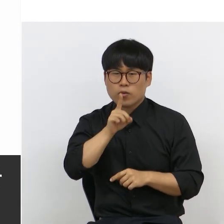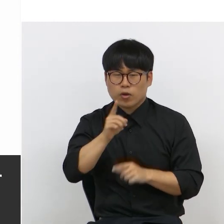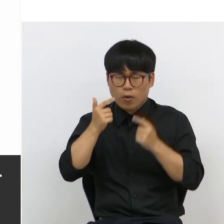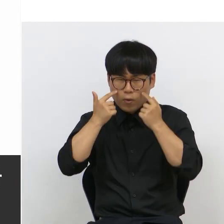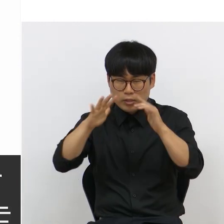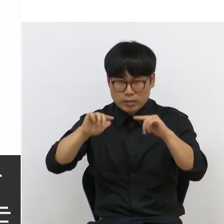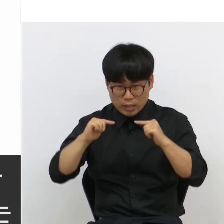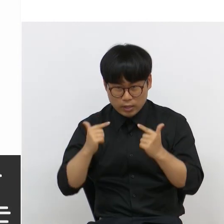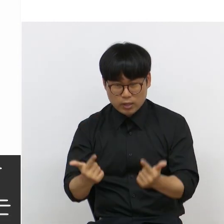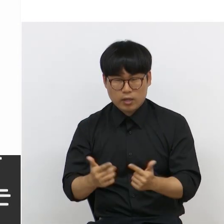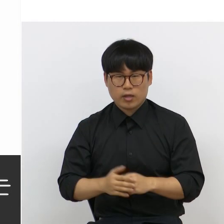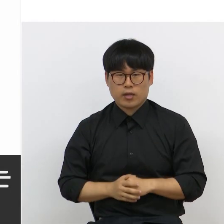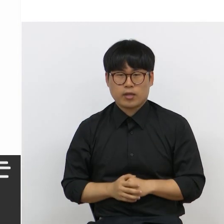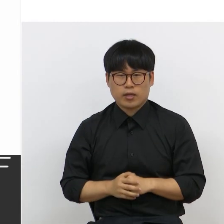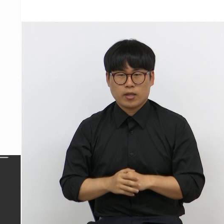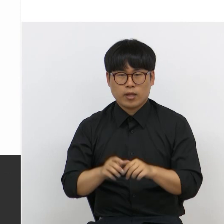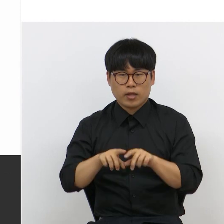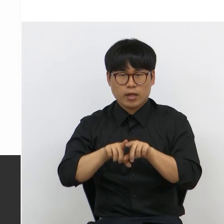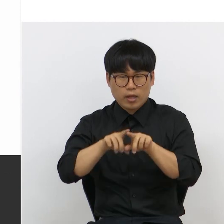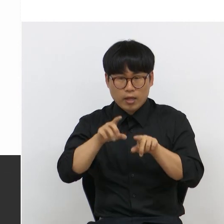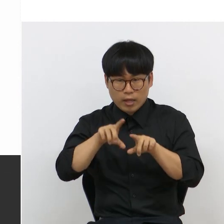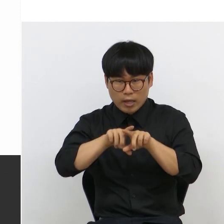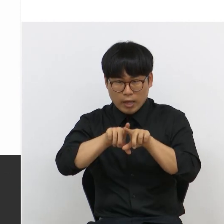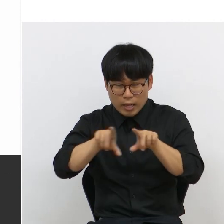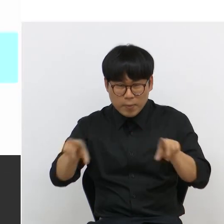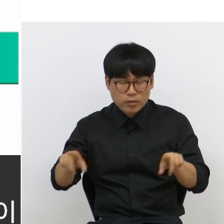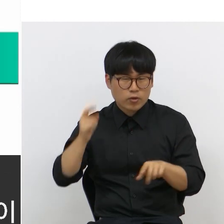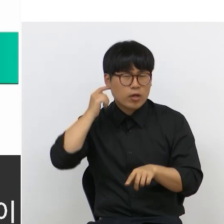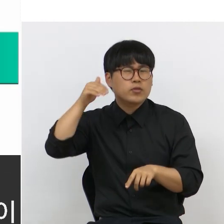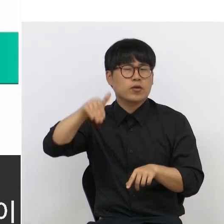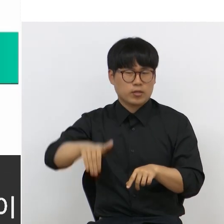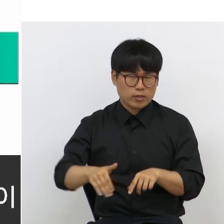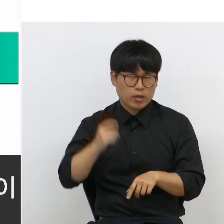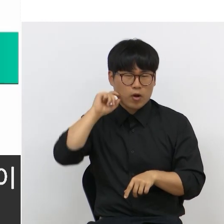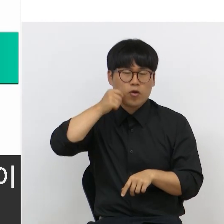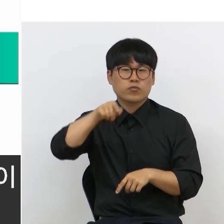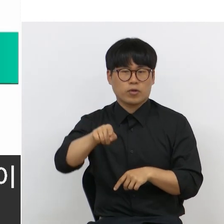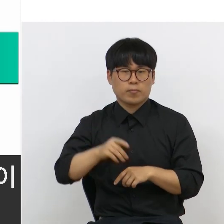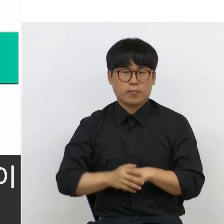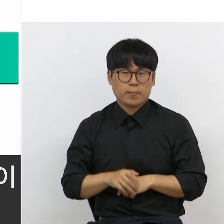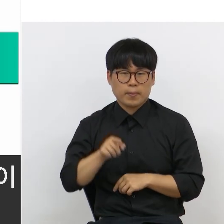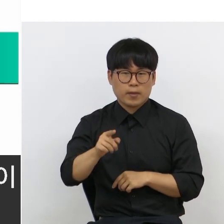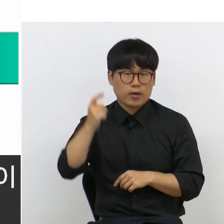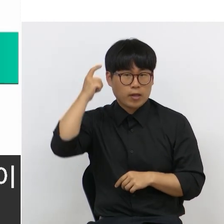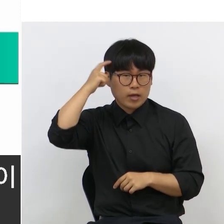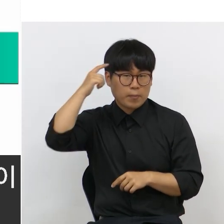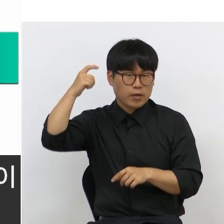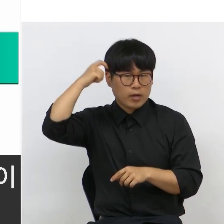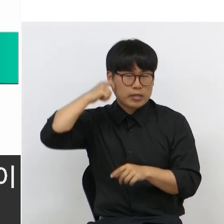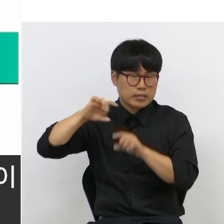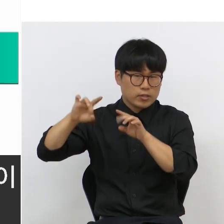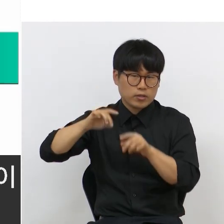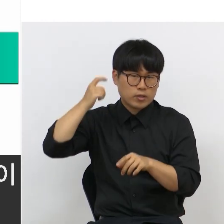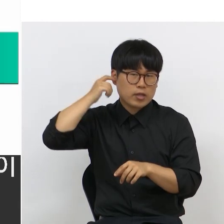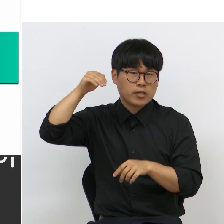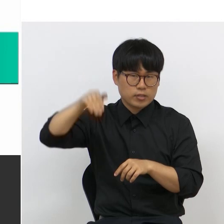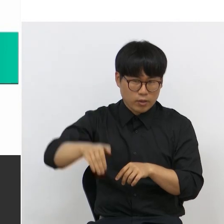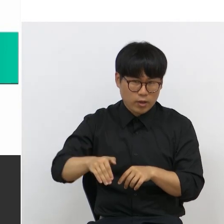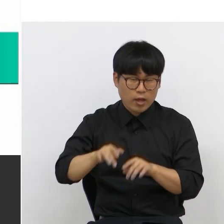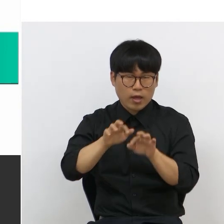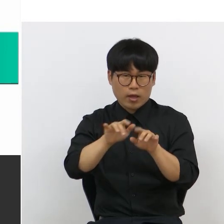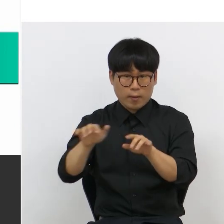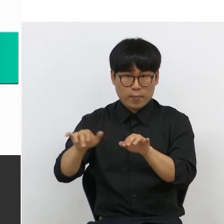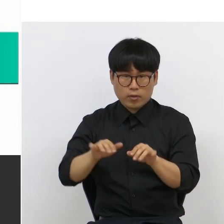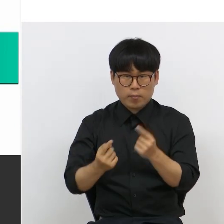이것이 일반적으로 난청 환자들이 표현하는 어려움입니다. 이런 감각신경성 난청을 아까 말씀드린 피아노